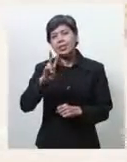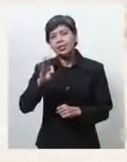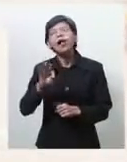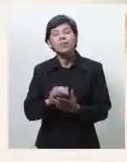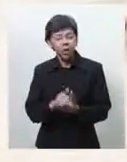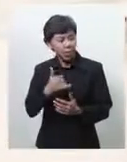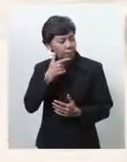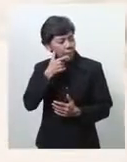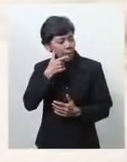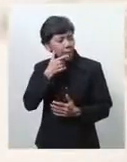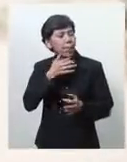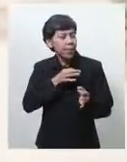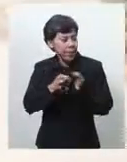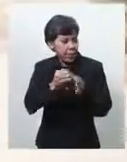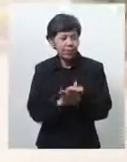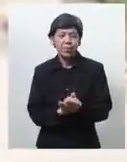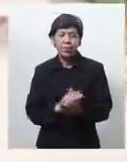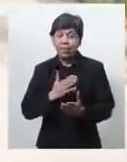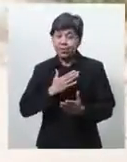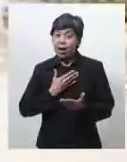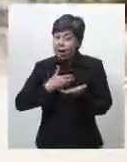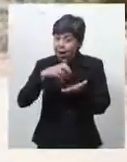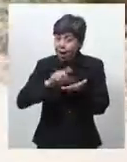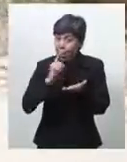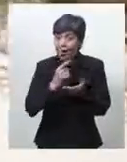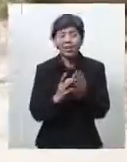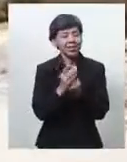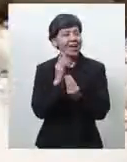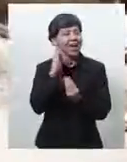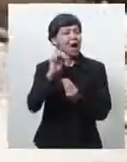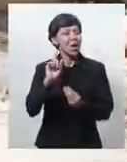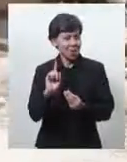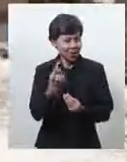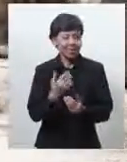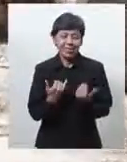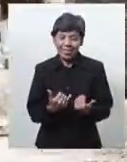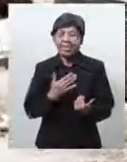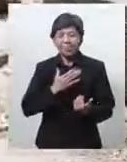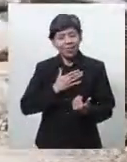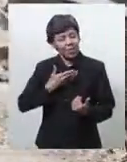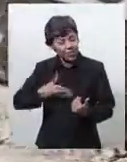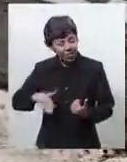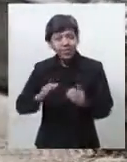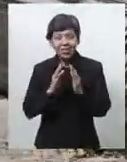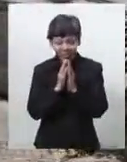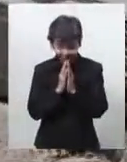การค่ะพบกับอุ๋ยและเรื่องราวดีๆได้ใหม่ในสัปดาห์หน้านะคะสำหรับวันนี้สวัสดีค่ะ